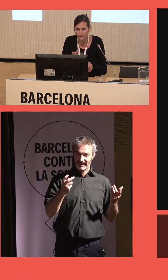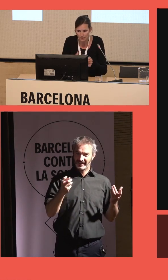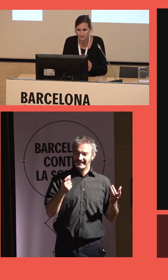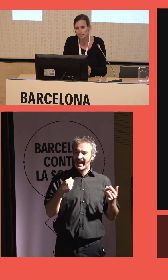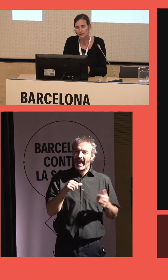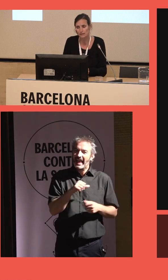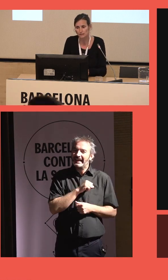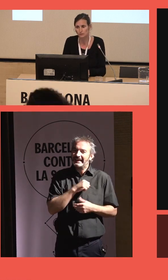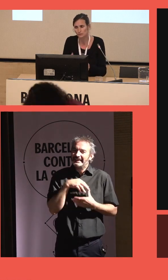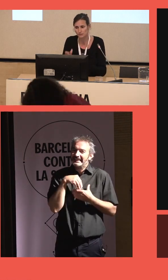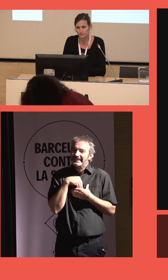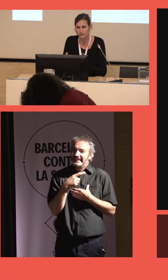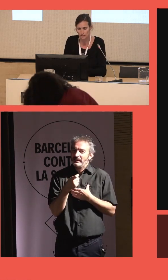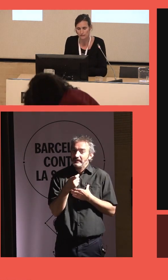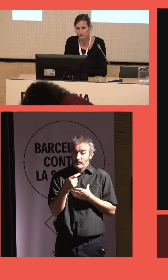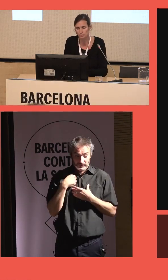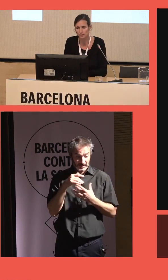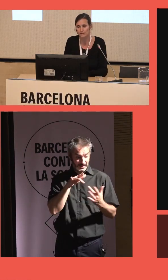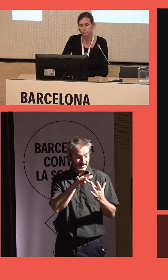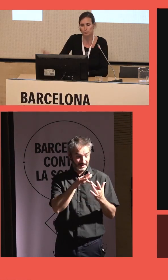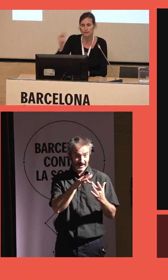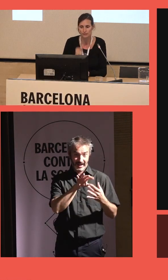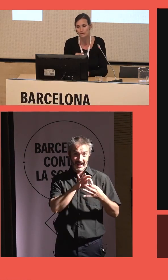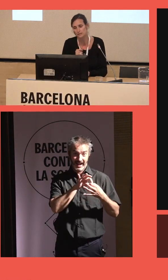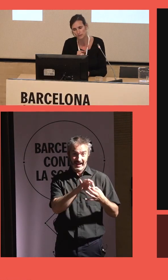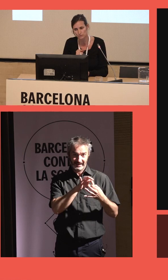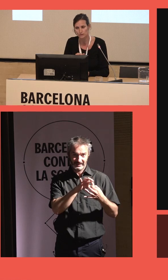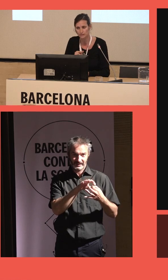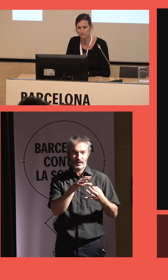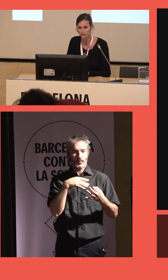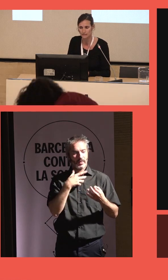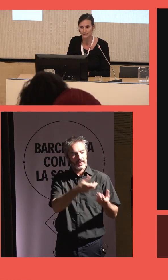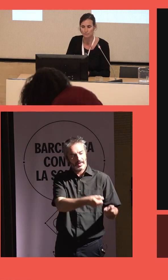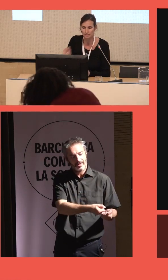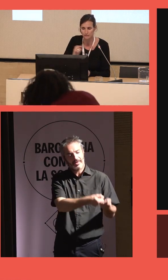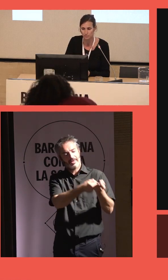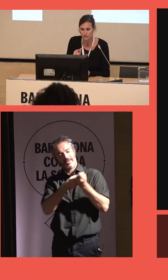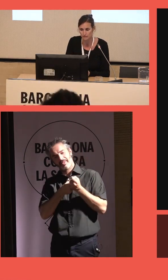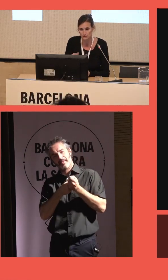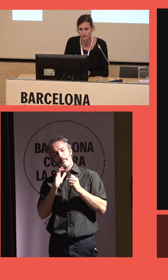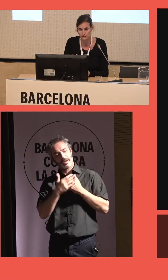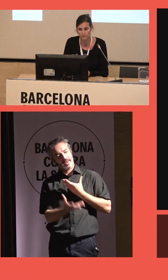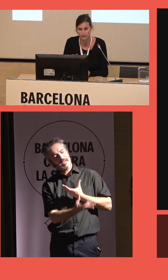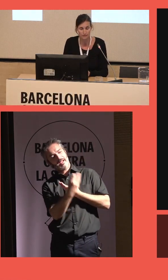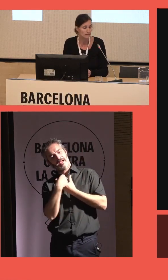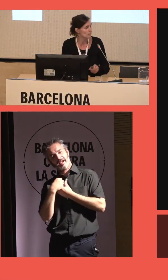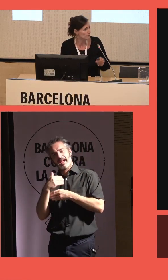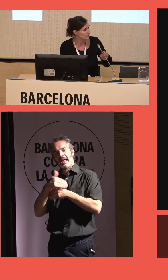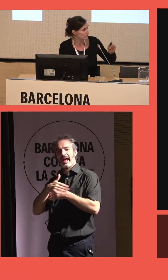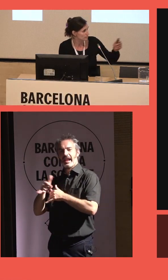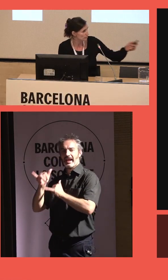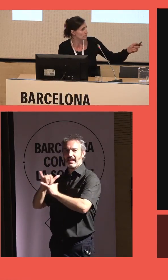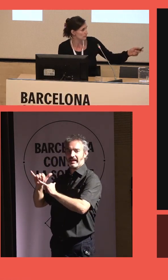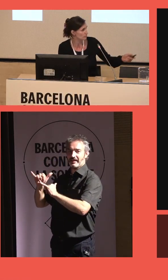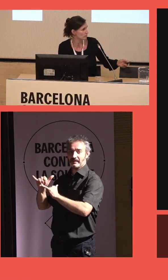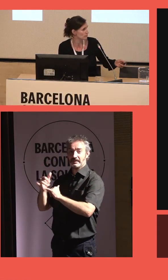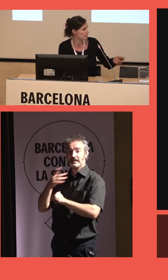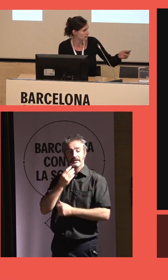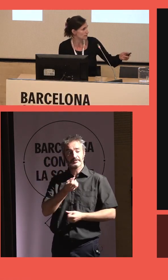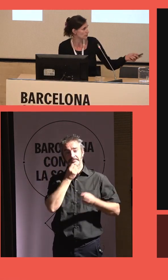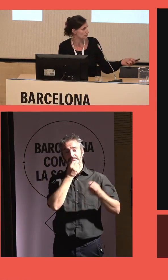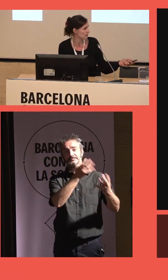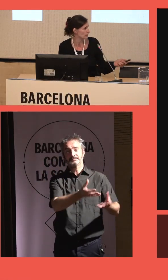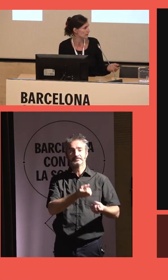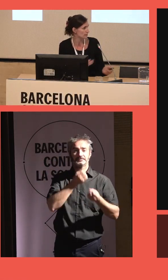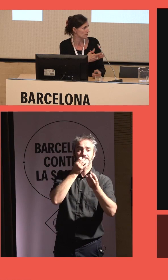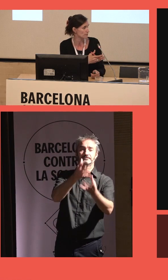'intimitat i gràcies a les relacions que es fan en aquestes trucades poder treure les persones grans a casa que participin en les activitats del barri perquè si simplement informem